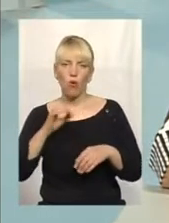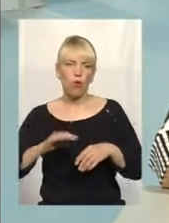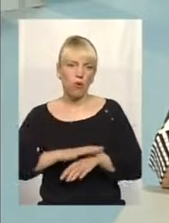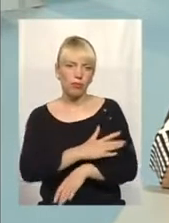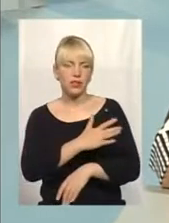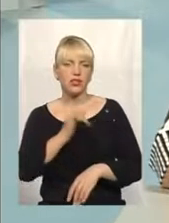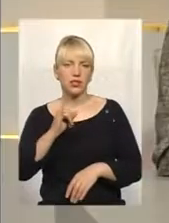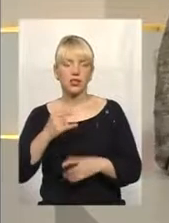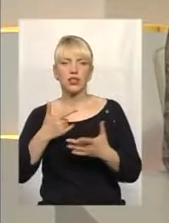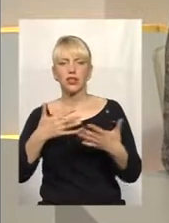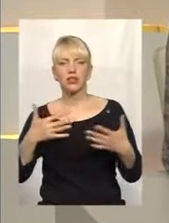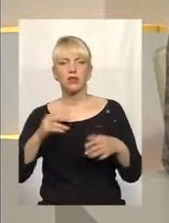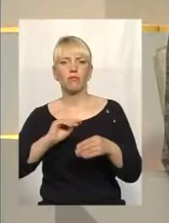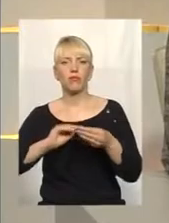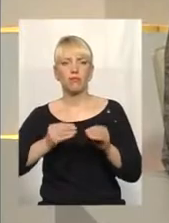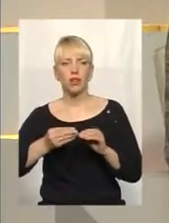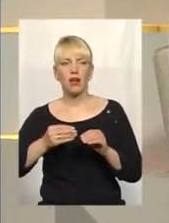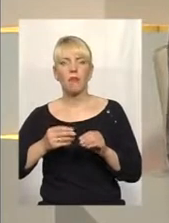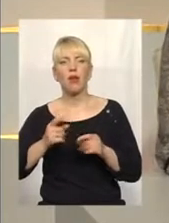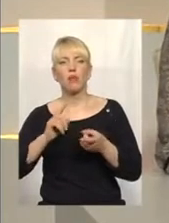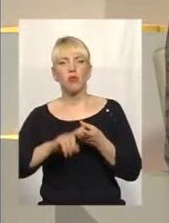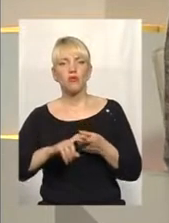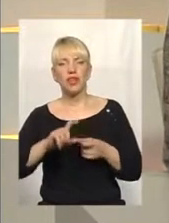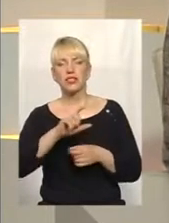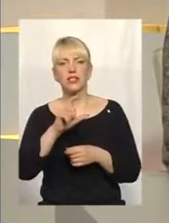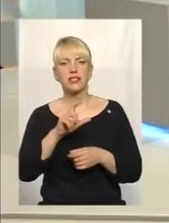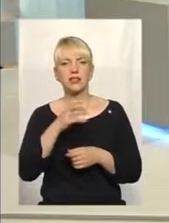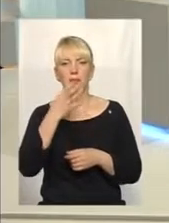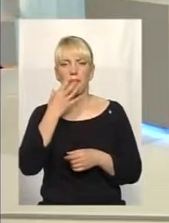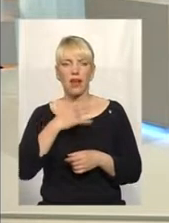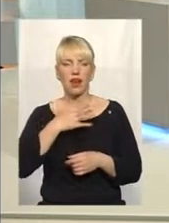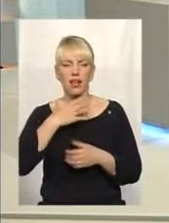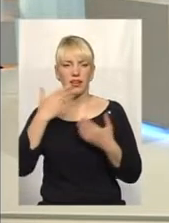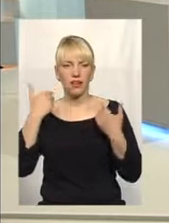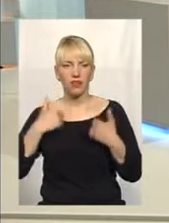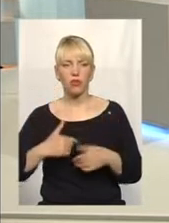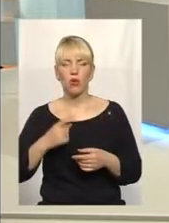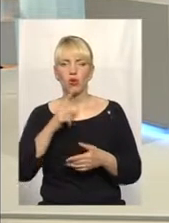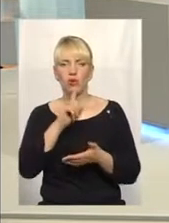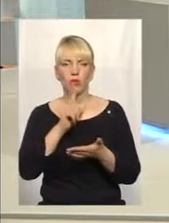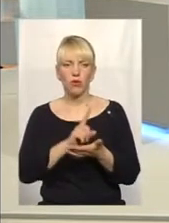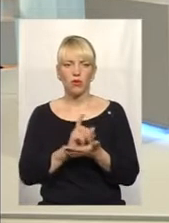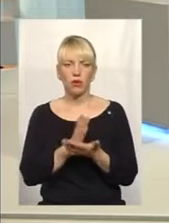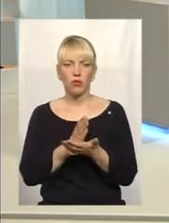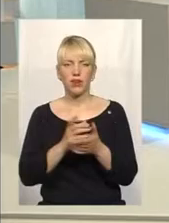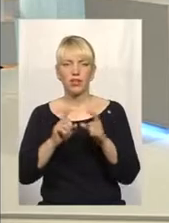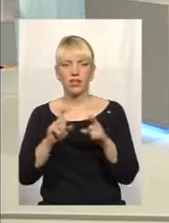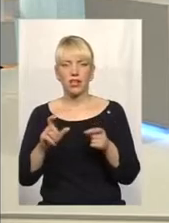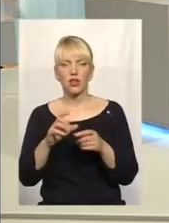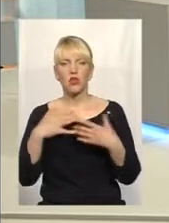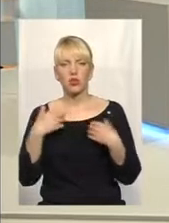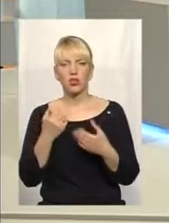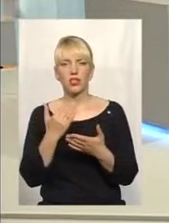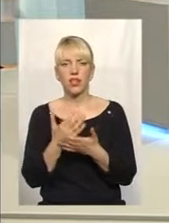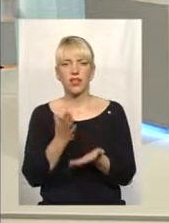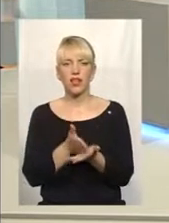абсолютно інші проблеми, пов'язані з перегрівом, теж можливі. Однією з обов'язкових умов функціонування закладу оздоровлення є наявність